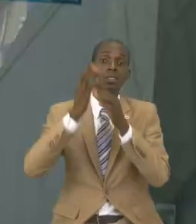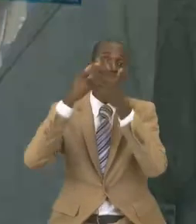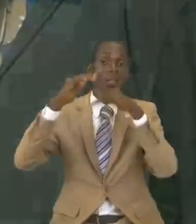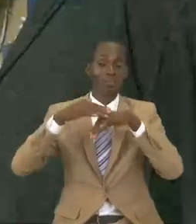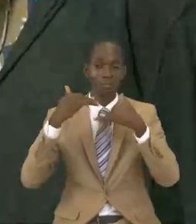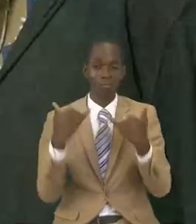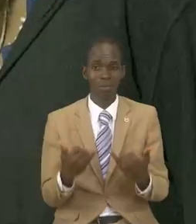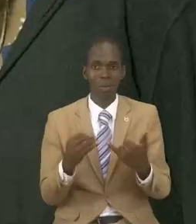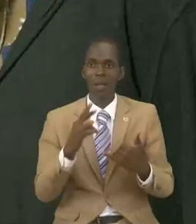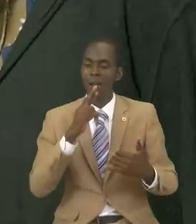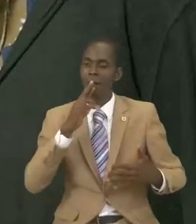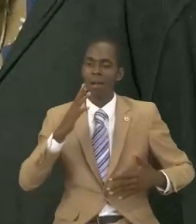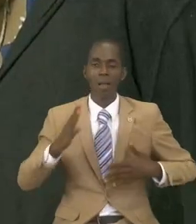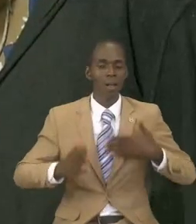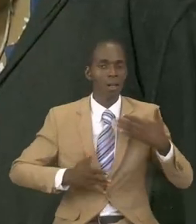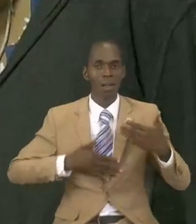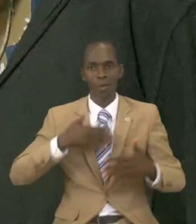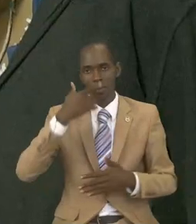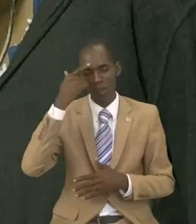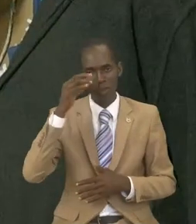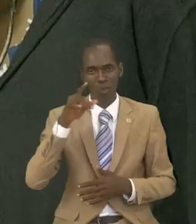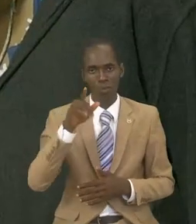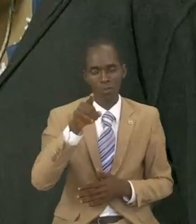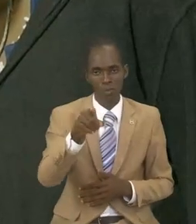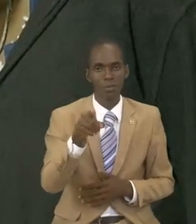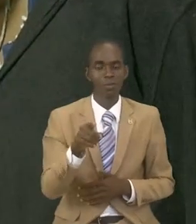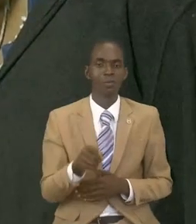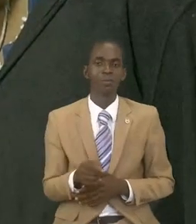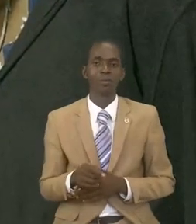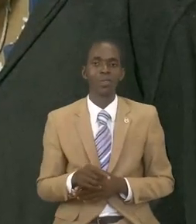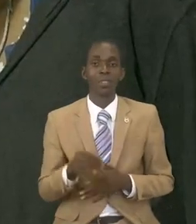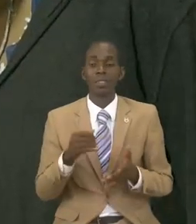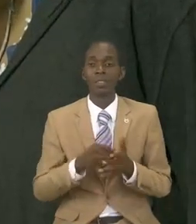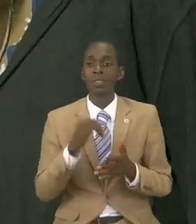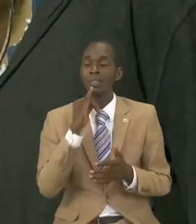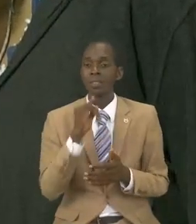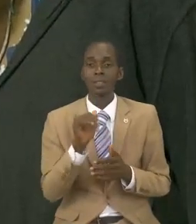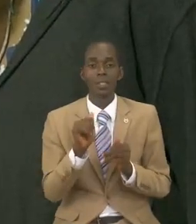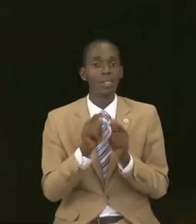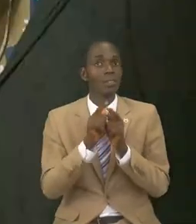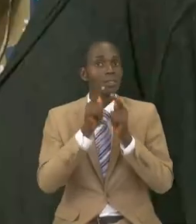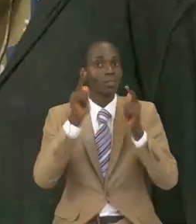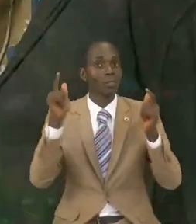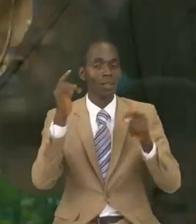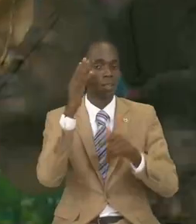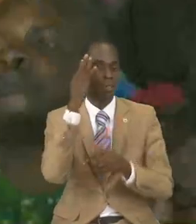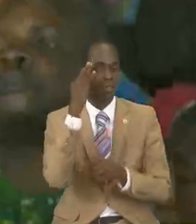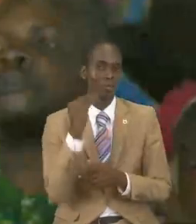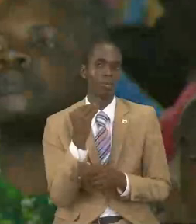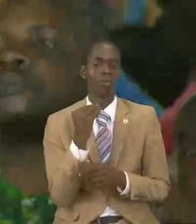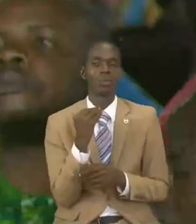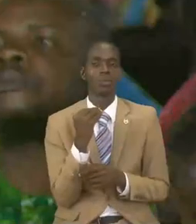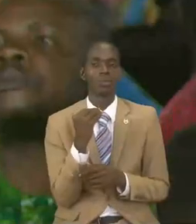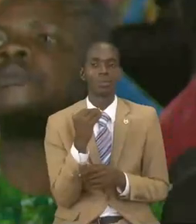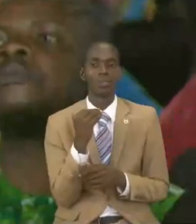fait la prière, en donnant votre vie au Seigneur, ne vous asseyez pas tant qu'on ne s'est pas occupé de vous.